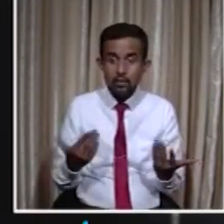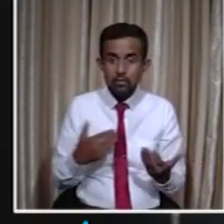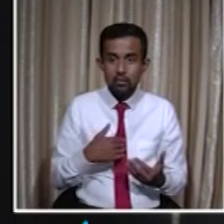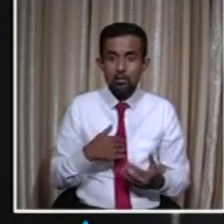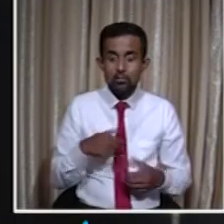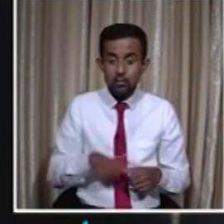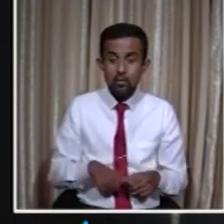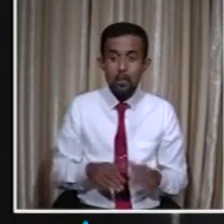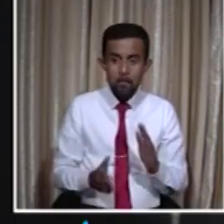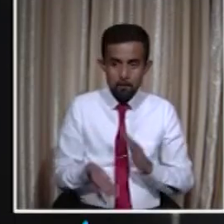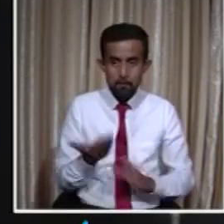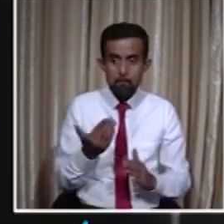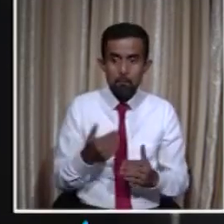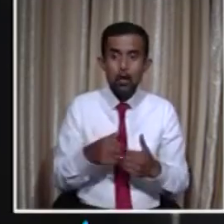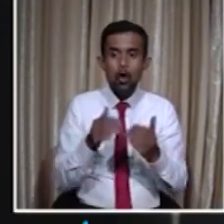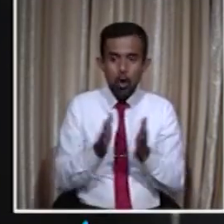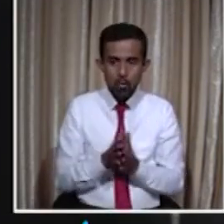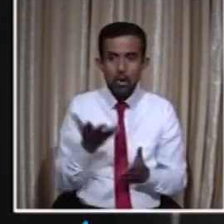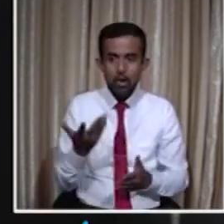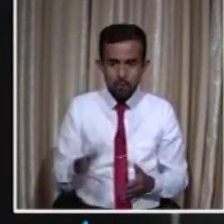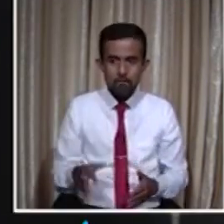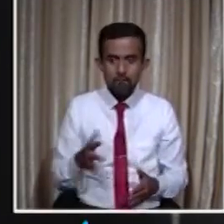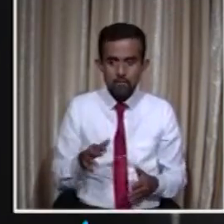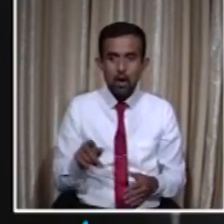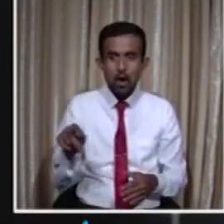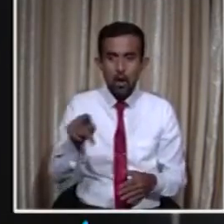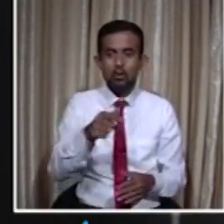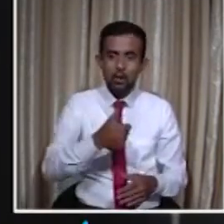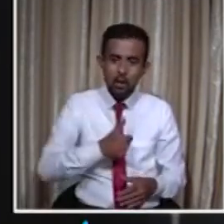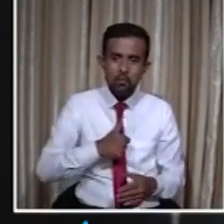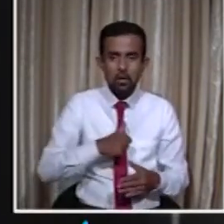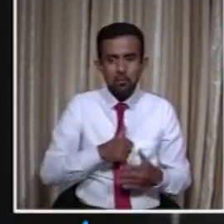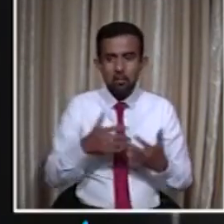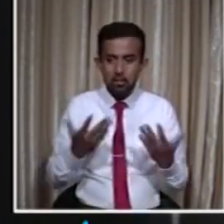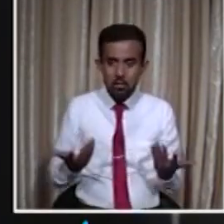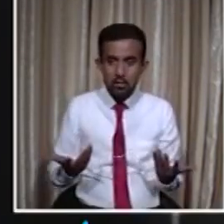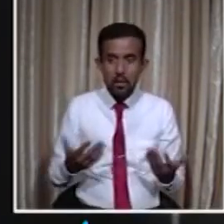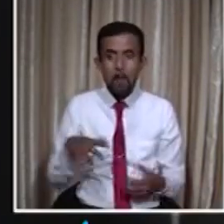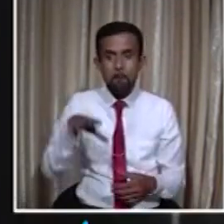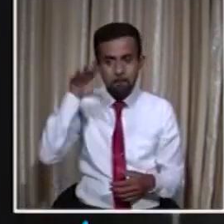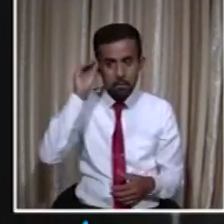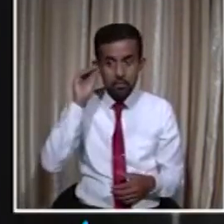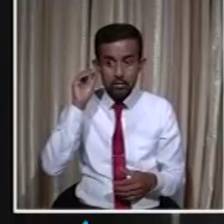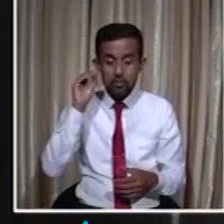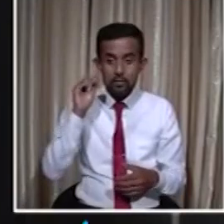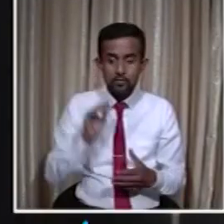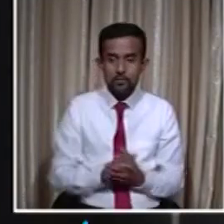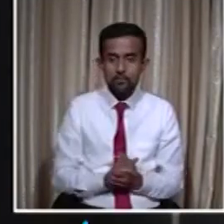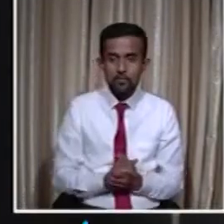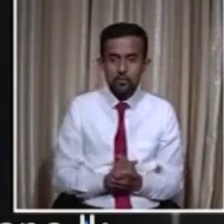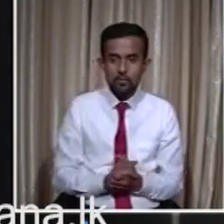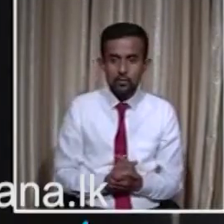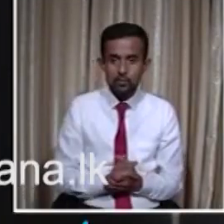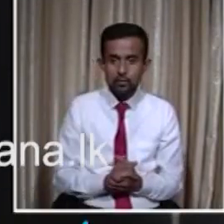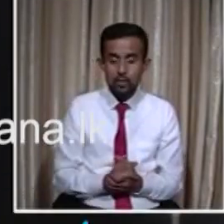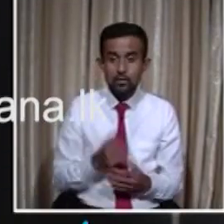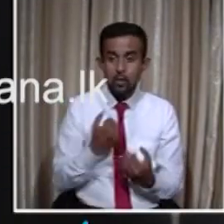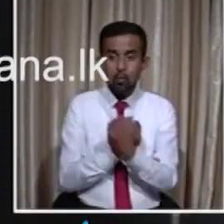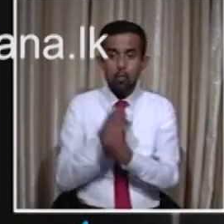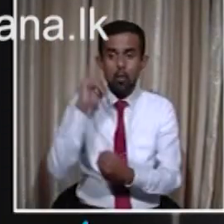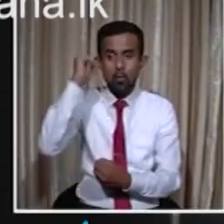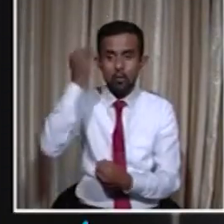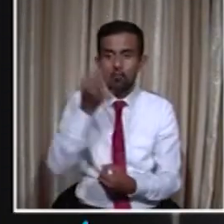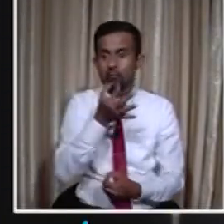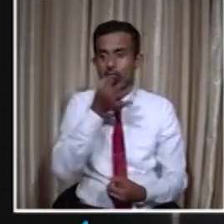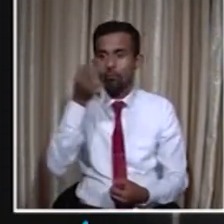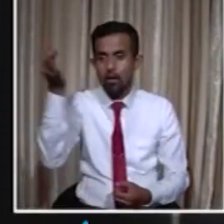ගිහිලා තමයි මේ සිද්ධිය සම්පූර්ණයෙන් මුනේ. ඒක වෙද කවුරු කැමති වුණත් අකමැති වුණත් පිළිගත යුතු කරුණක්. අද පොලිස්පතිවරයාට